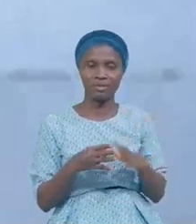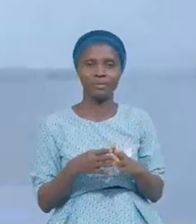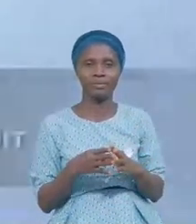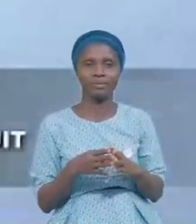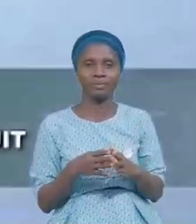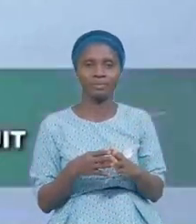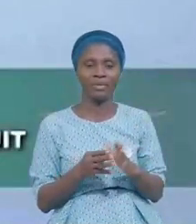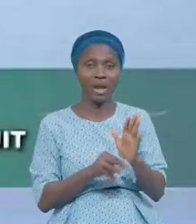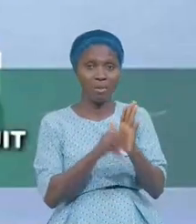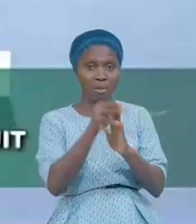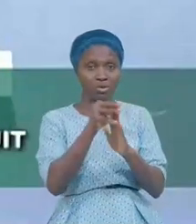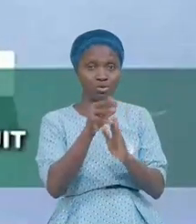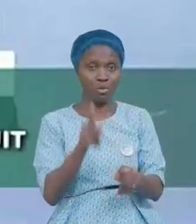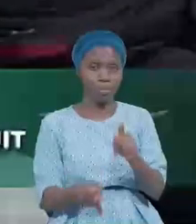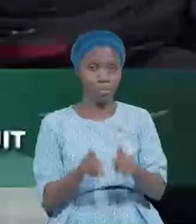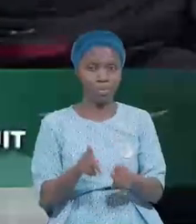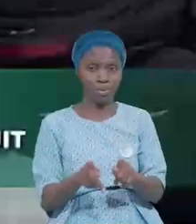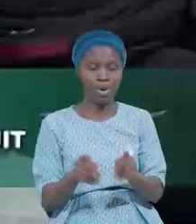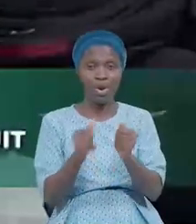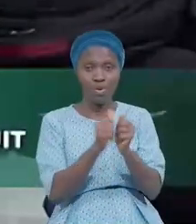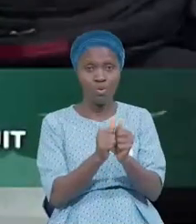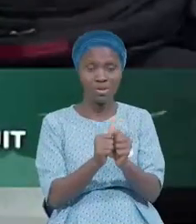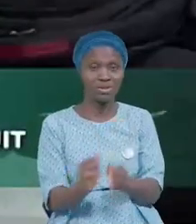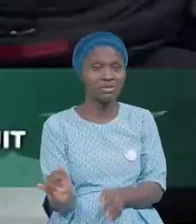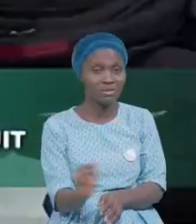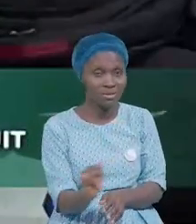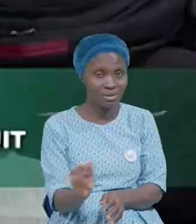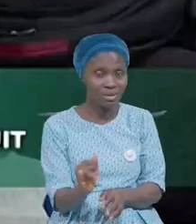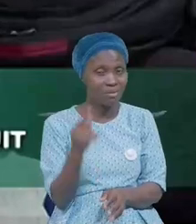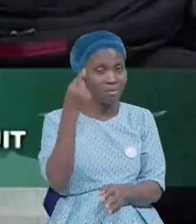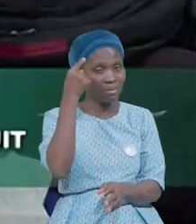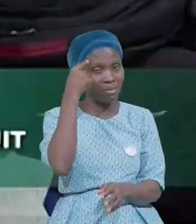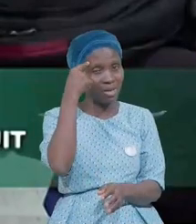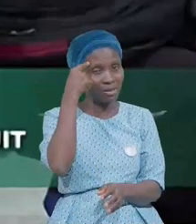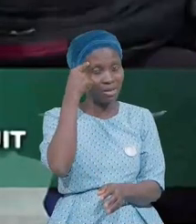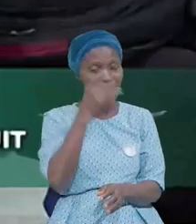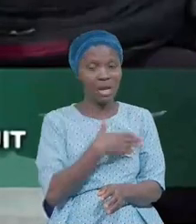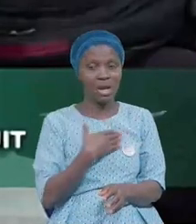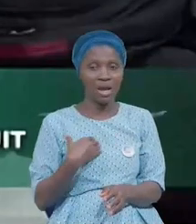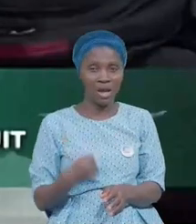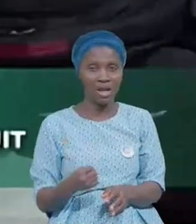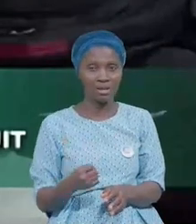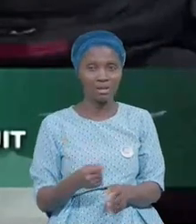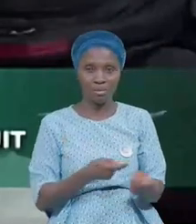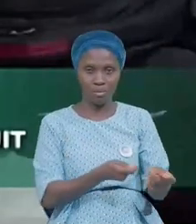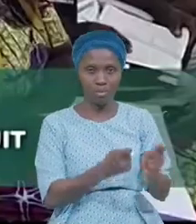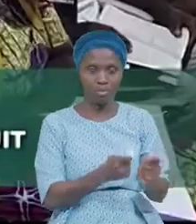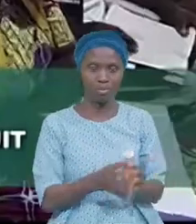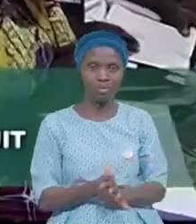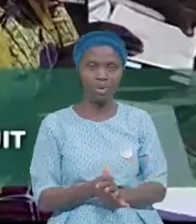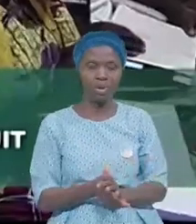gens matures avec la même pensée et la même poursuite.